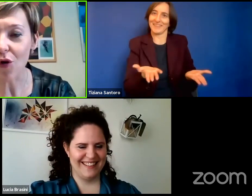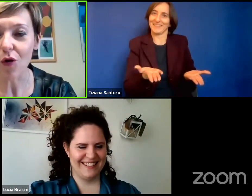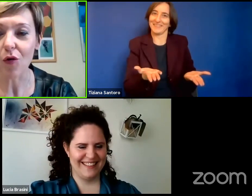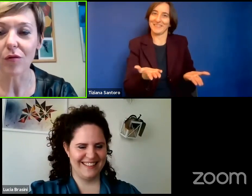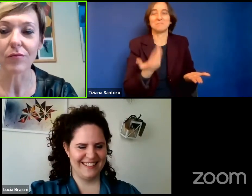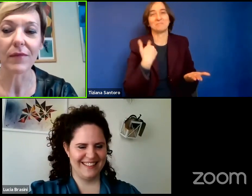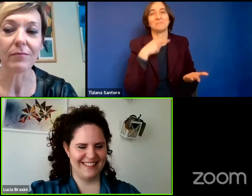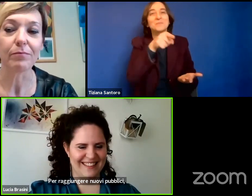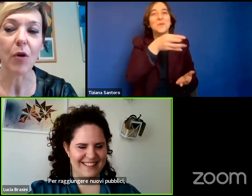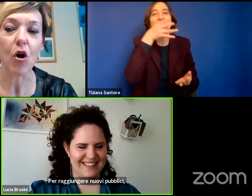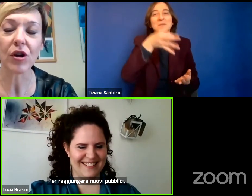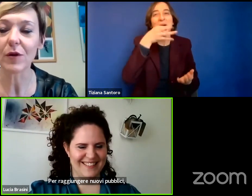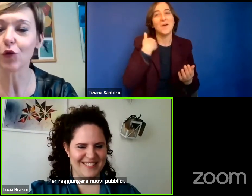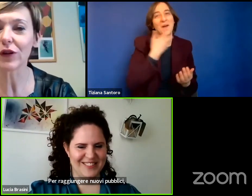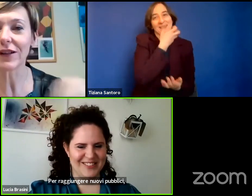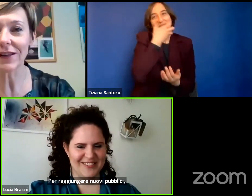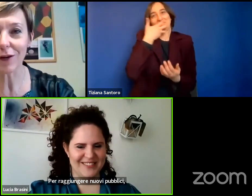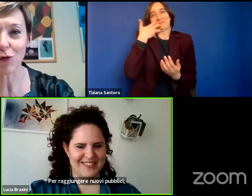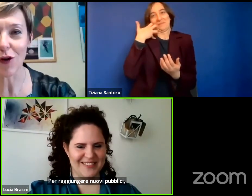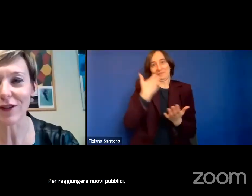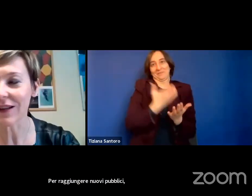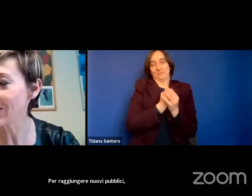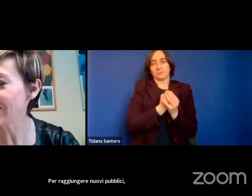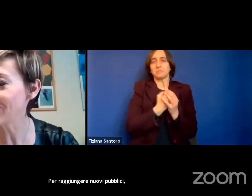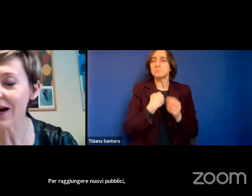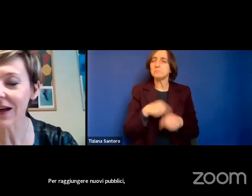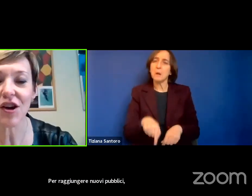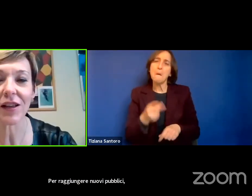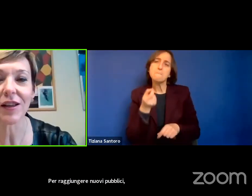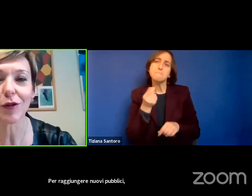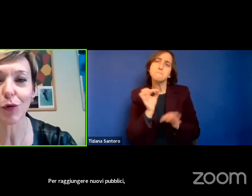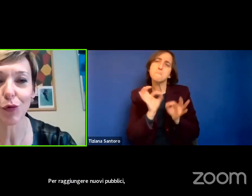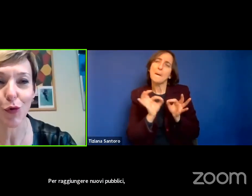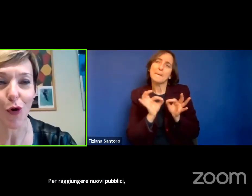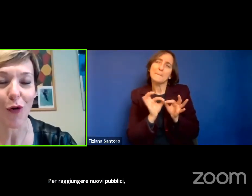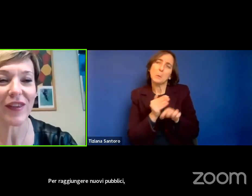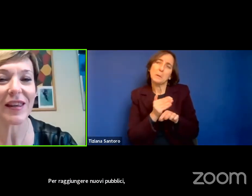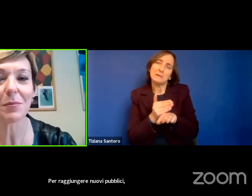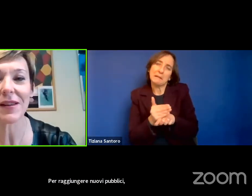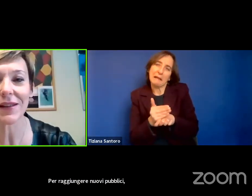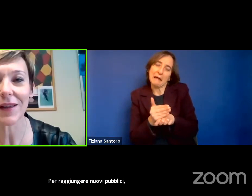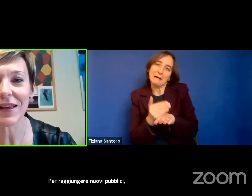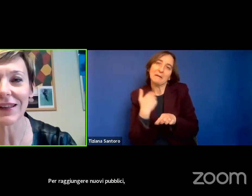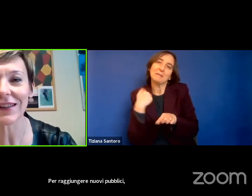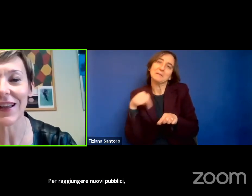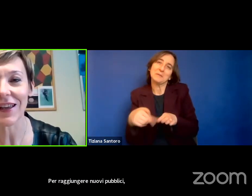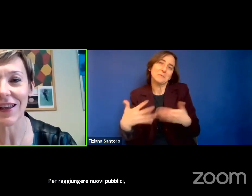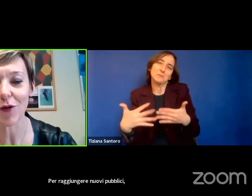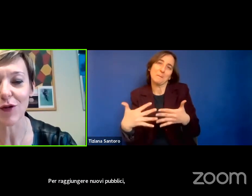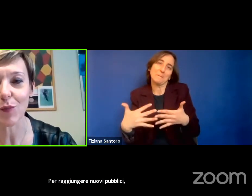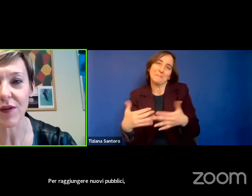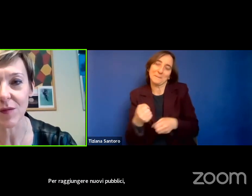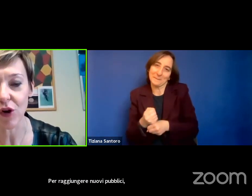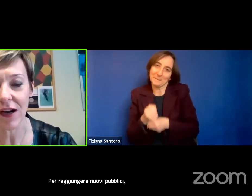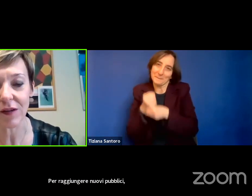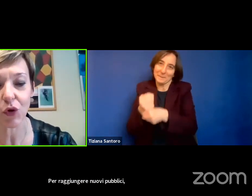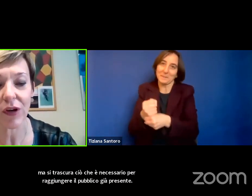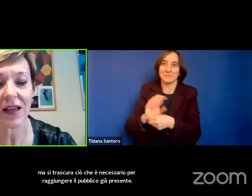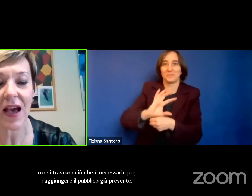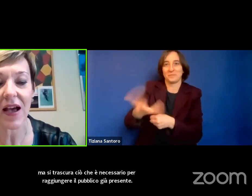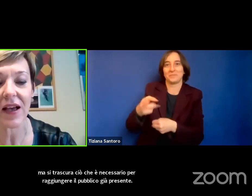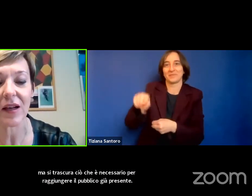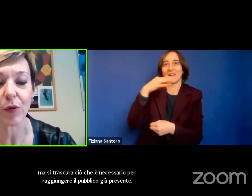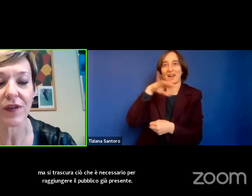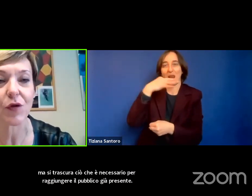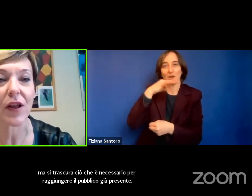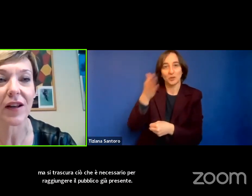siamo pochi minuti in ritardo sulla nostra tabella di marcia, introduco immediatamente il nostro prossimo